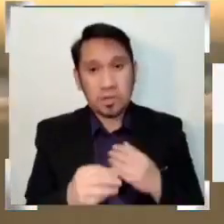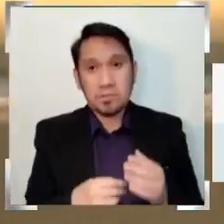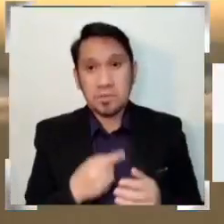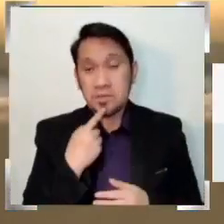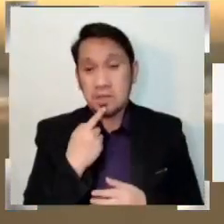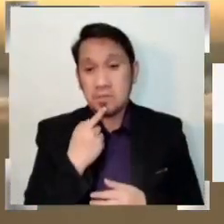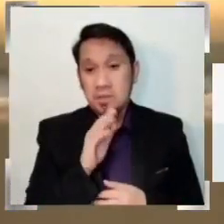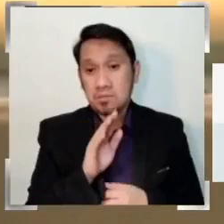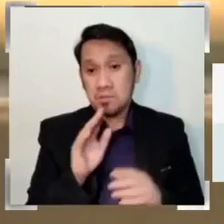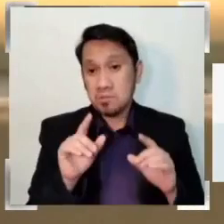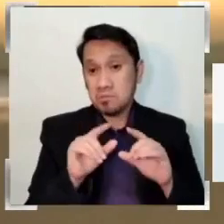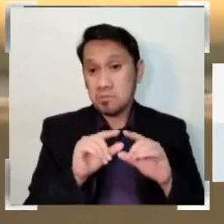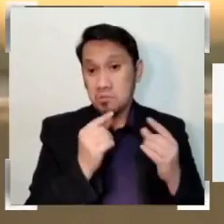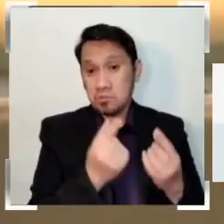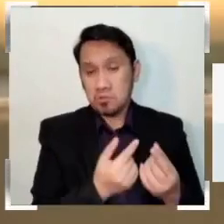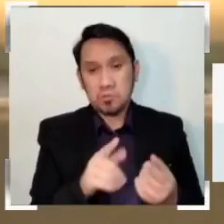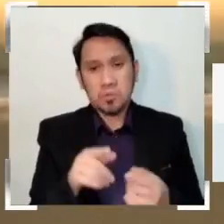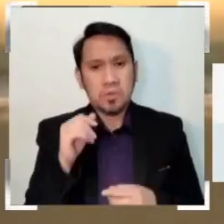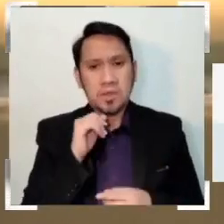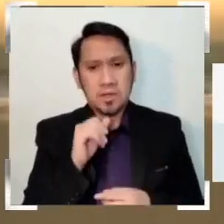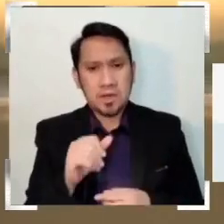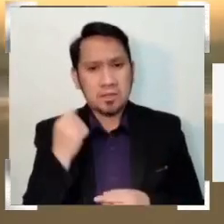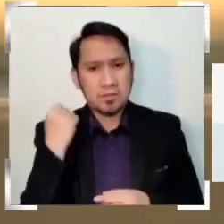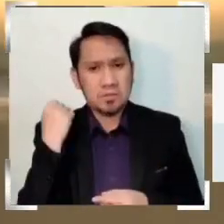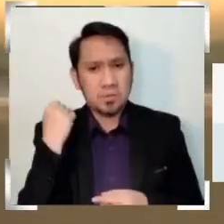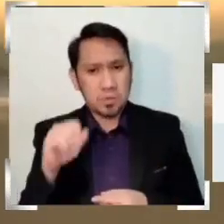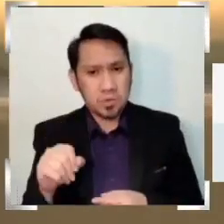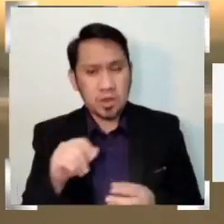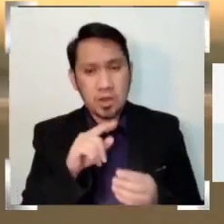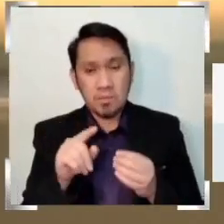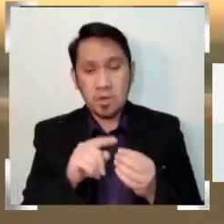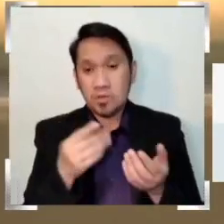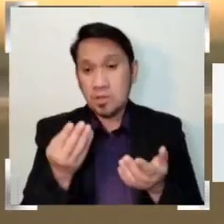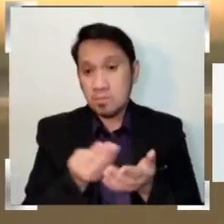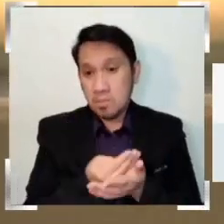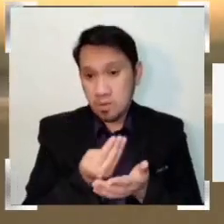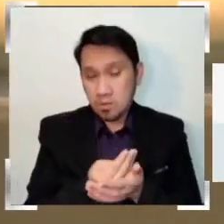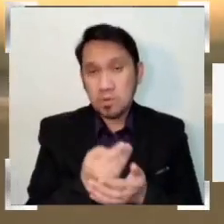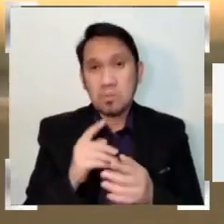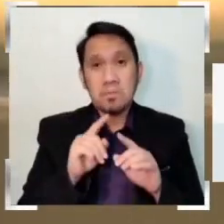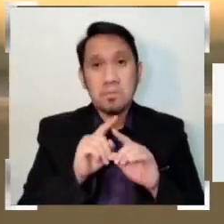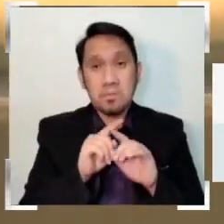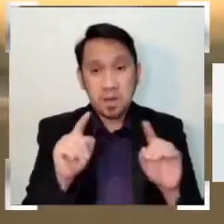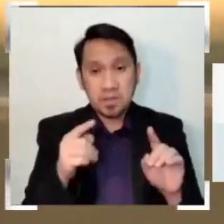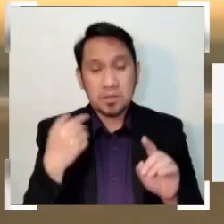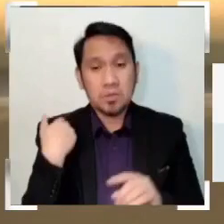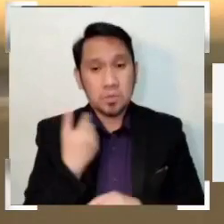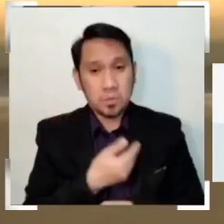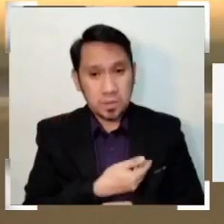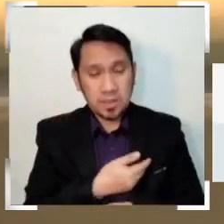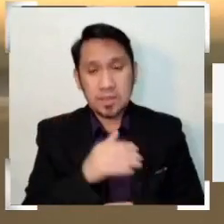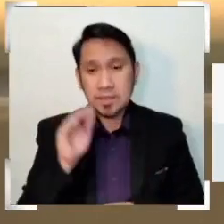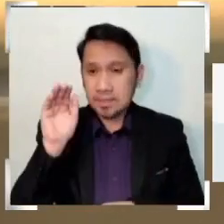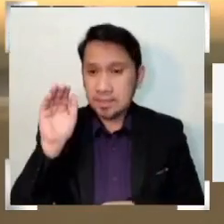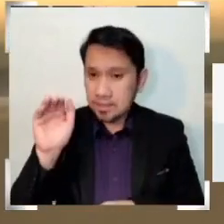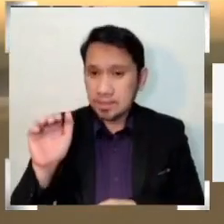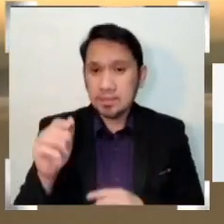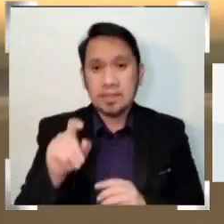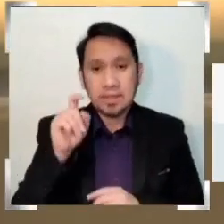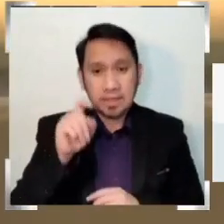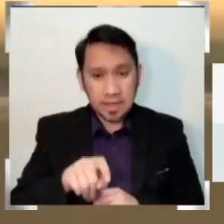po tayo tutol doon sa modernisasyon. Ang atin lang panawagan, dapat ito ay